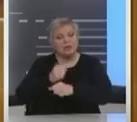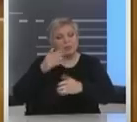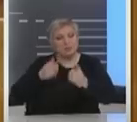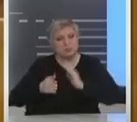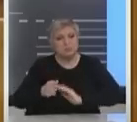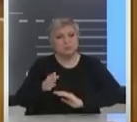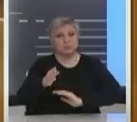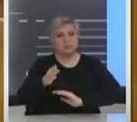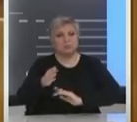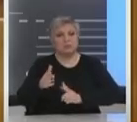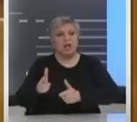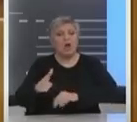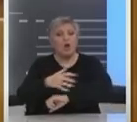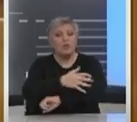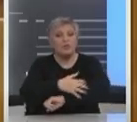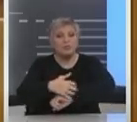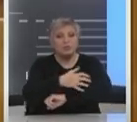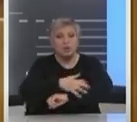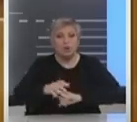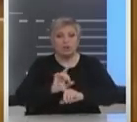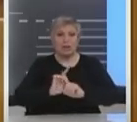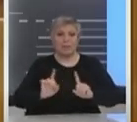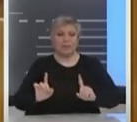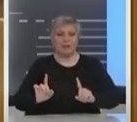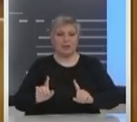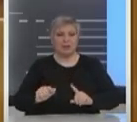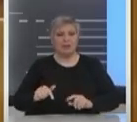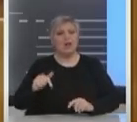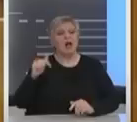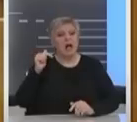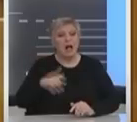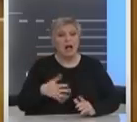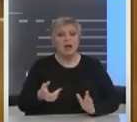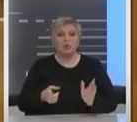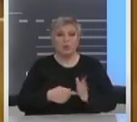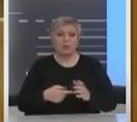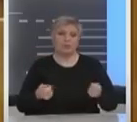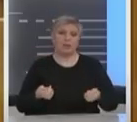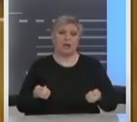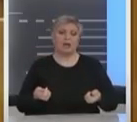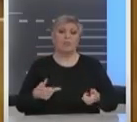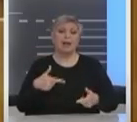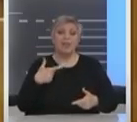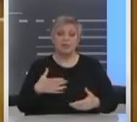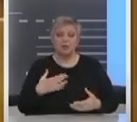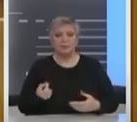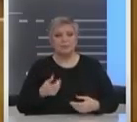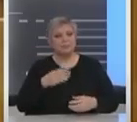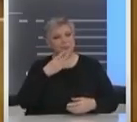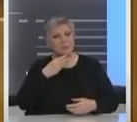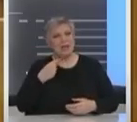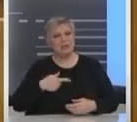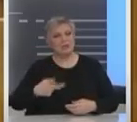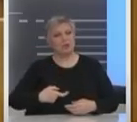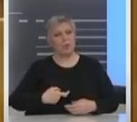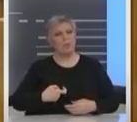να προστατευτούν μέσω προνοιακών κυρίως επιδομάτων. Και αυτή την πρόκληση ο ΣΥΡΙΖΑ προσπαθεί να ανταποκριθεί